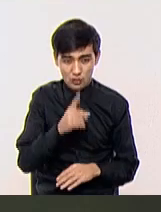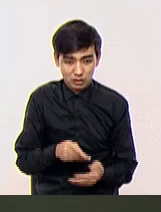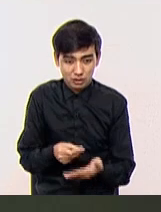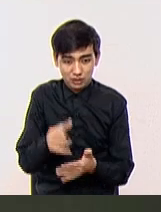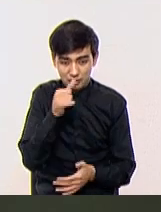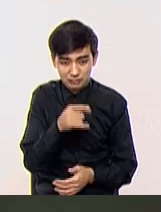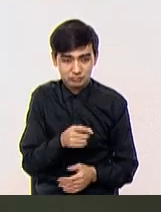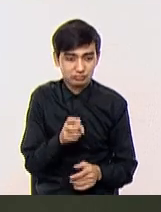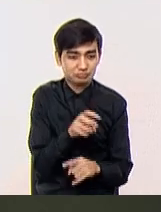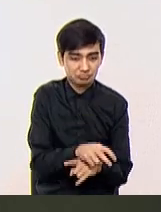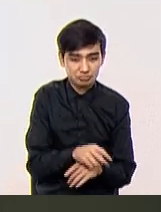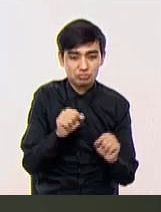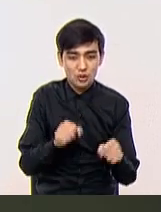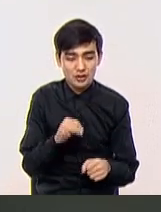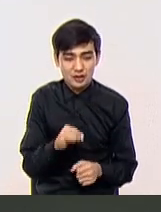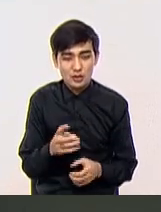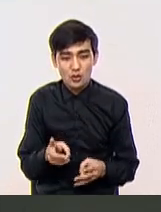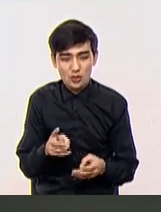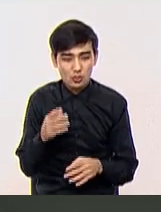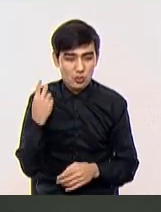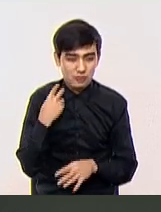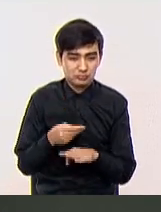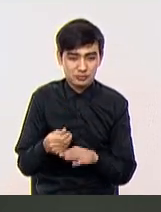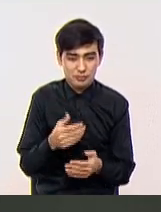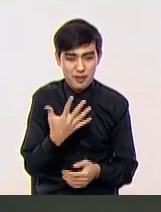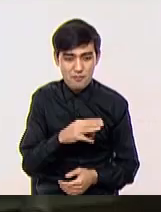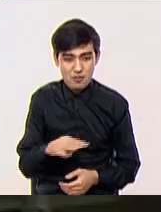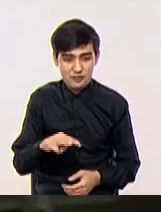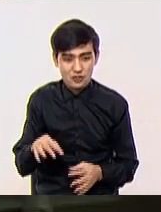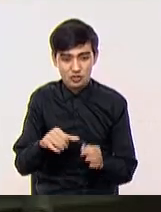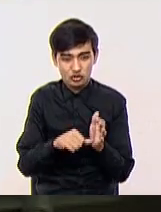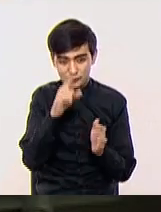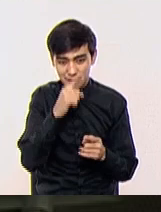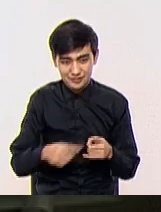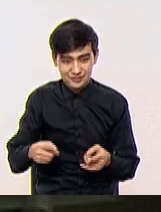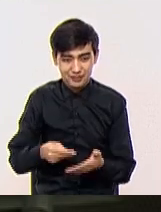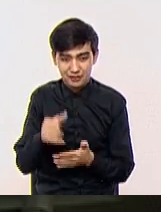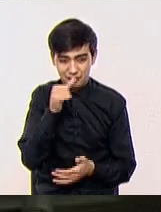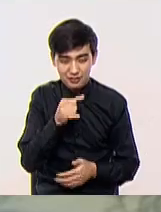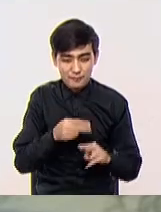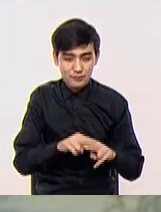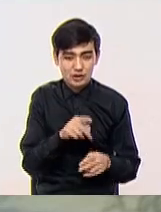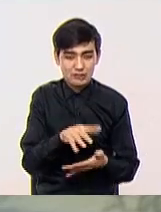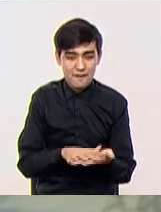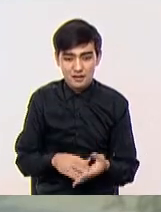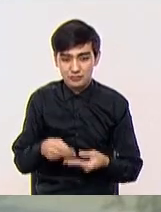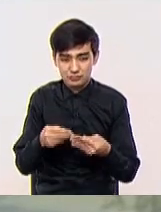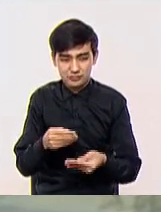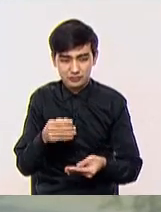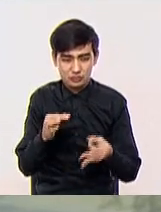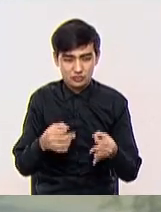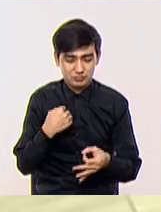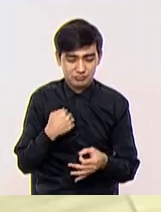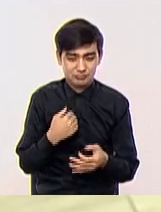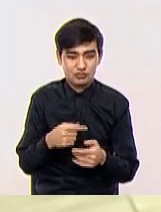По критериям подходят и те, кто не выплачивает задолженность до 5 миллионов тенге в течение 6 месяцев. Желающий подает заявление о внесудебном